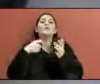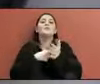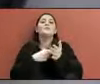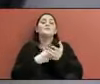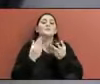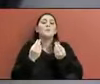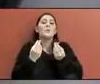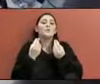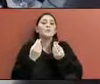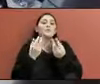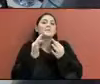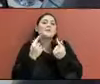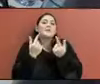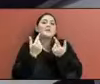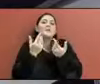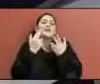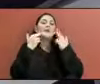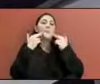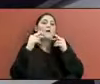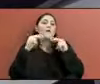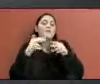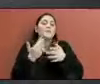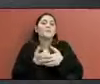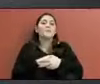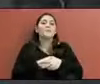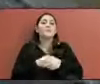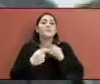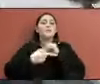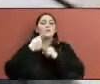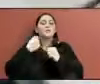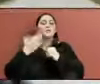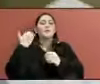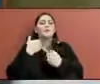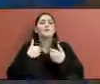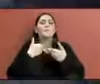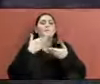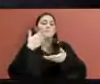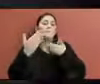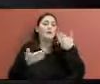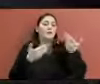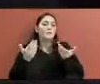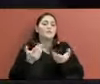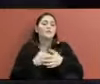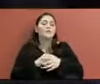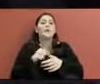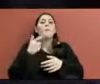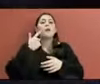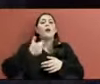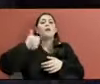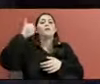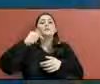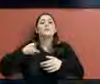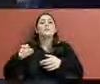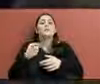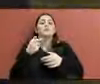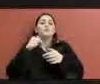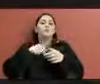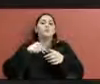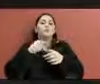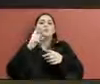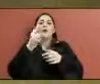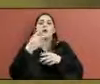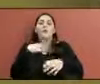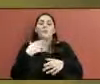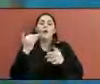manidar. Tedbir Mekan projemizi geçtiğimiz hafta tanıtmıştı. Bugün bakanlığımızdan güzel bir haber geldi. Dediler